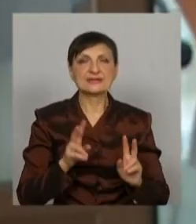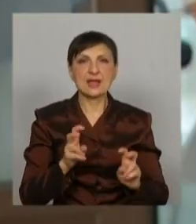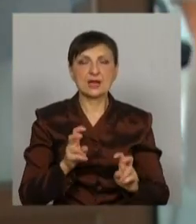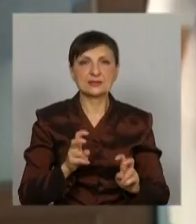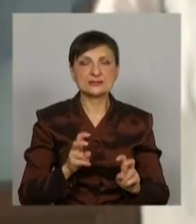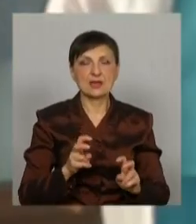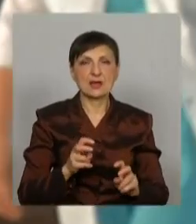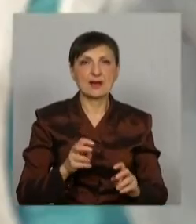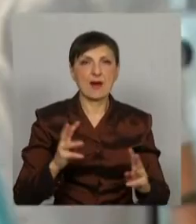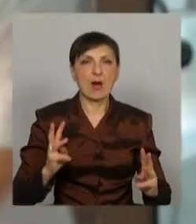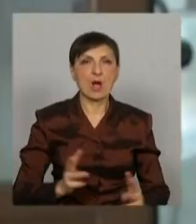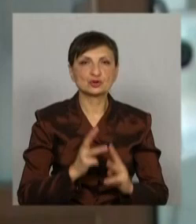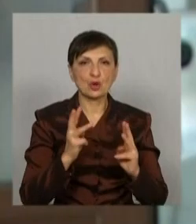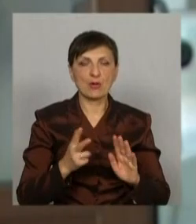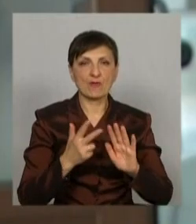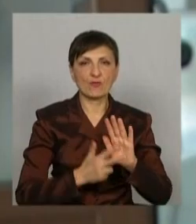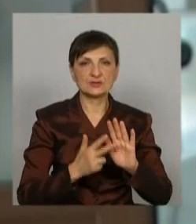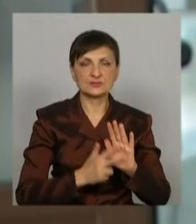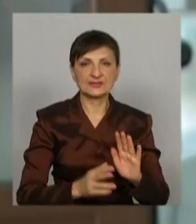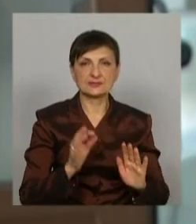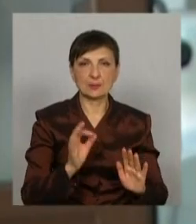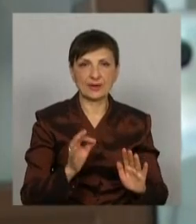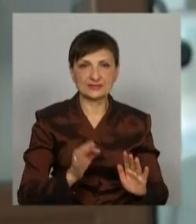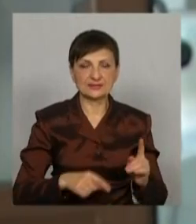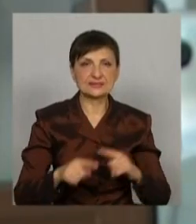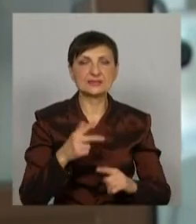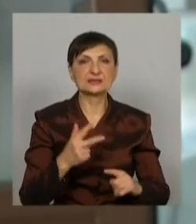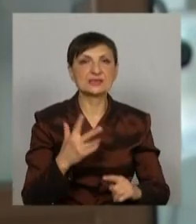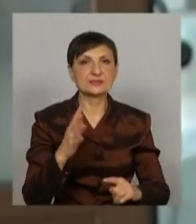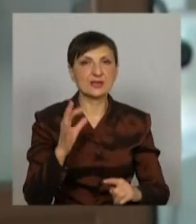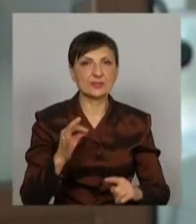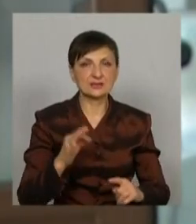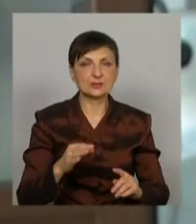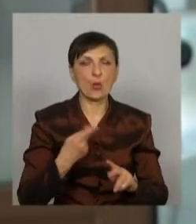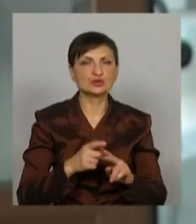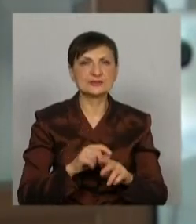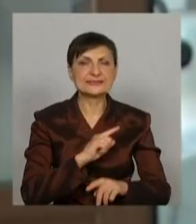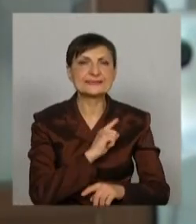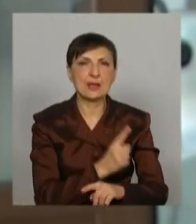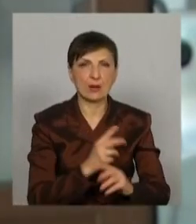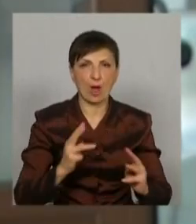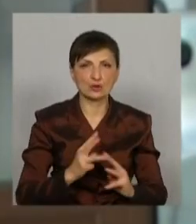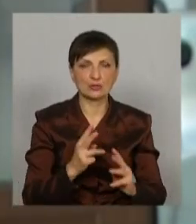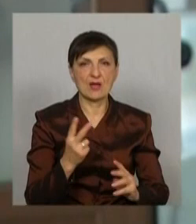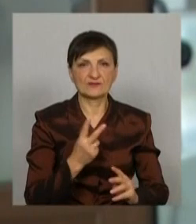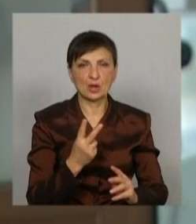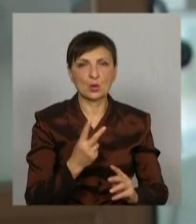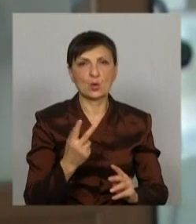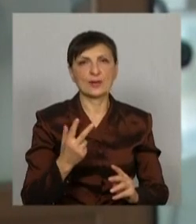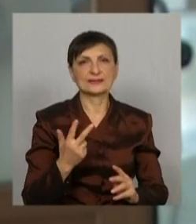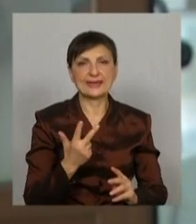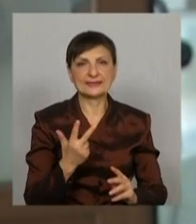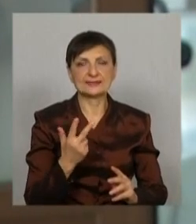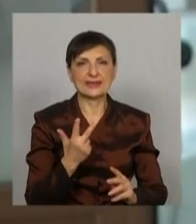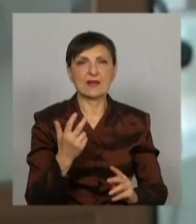термический ожог на площади 80 процентов из них 35 процентов глубокого ожога 2 3 3 в степени